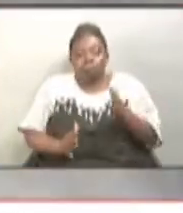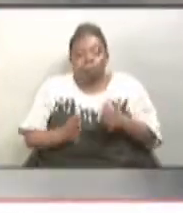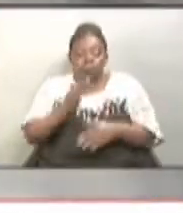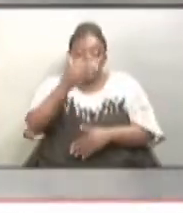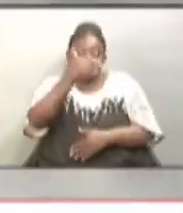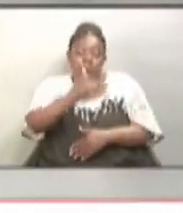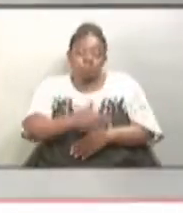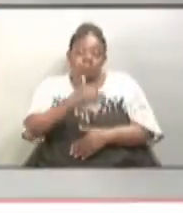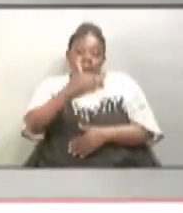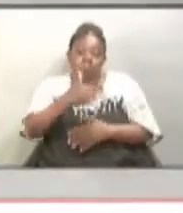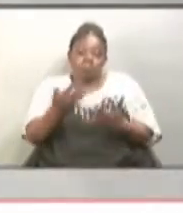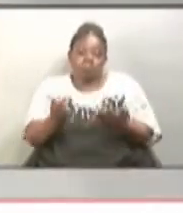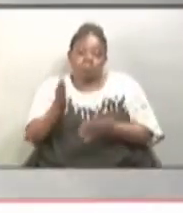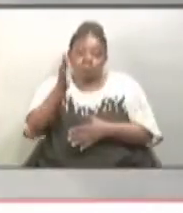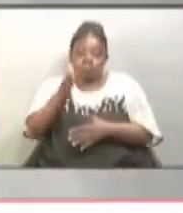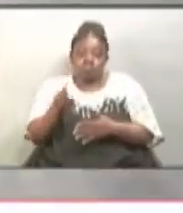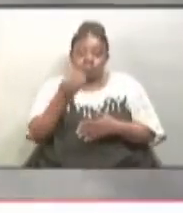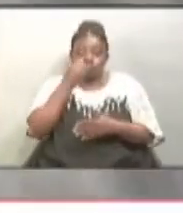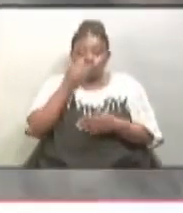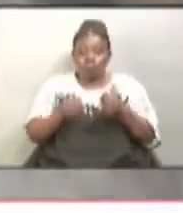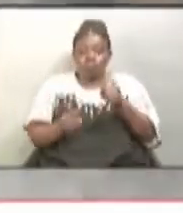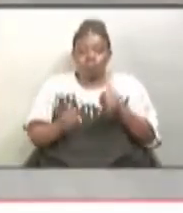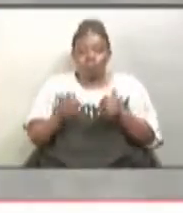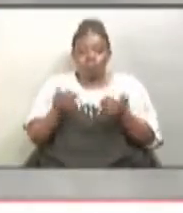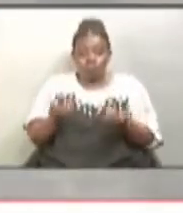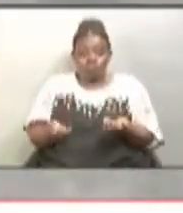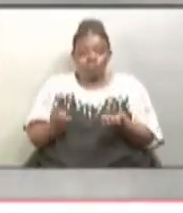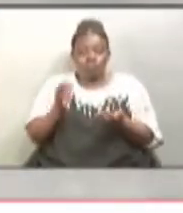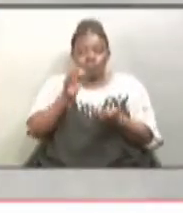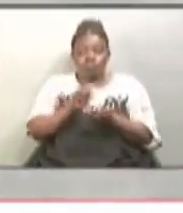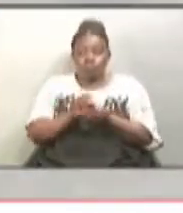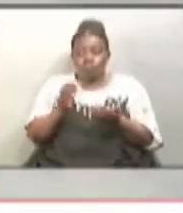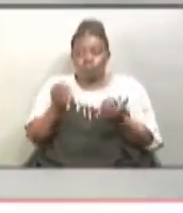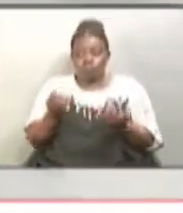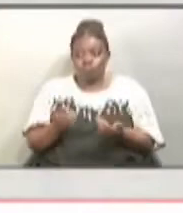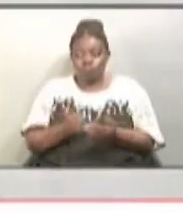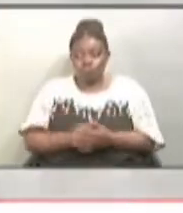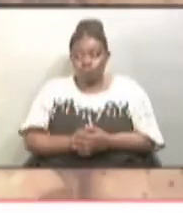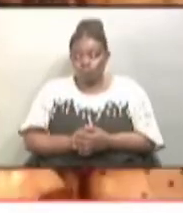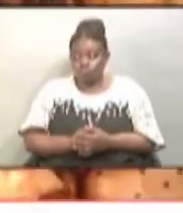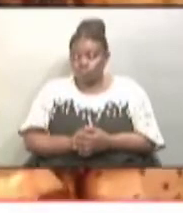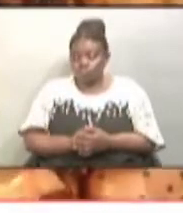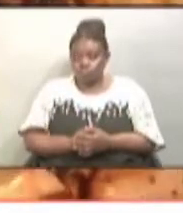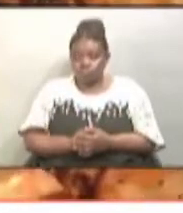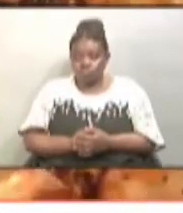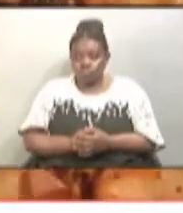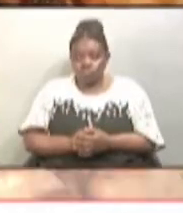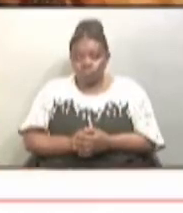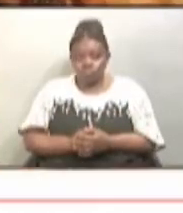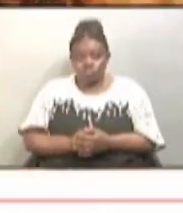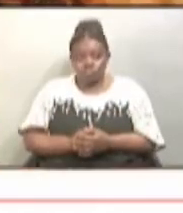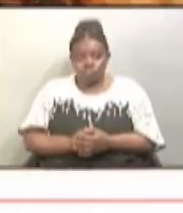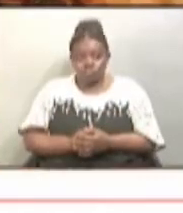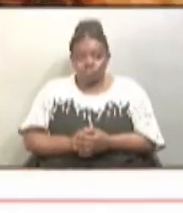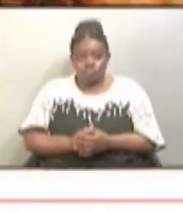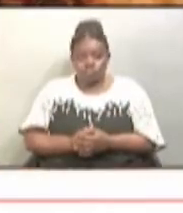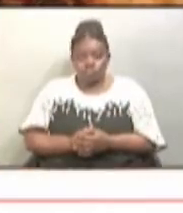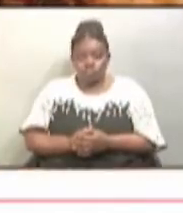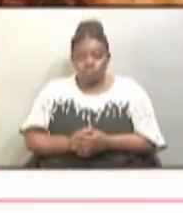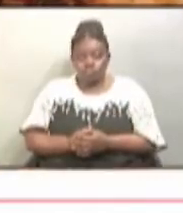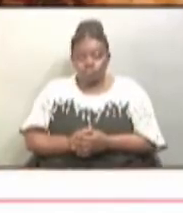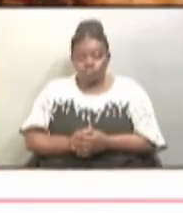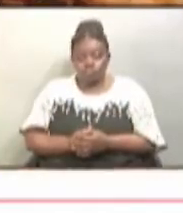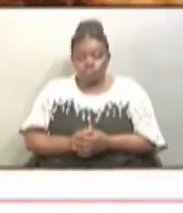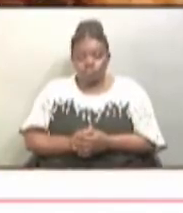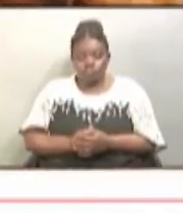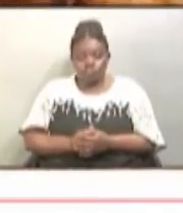gw'osalawo. Mbu ebyokulya ebyaterekebwanga ku Kibanyi byabanga biwoomu ebitagambika. Wadde obutiko bwo bwakudde obulungi era obusanga bumyuse